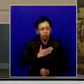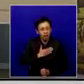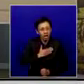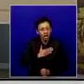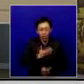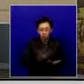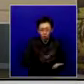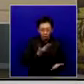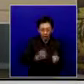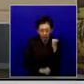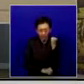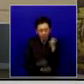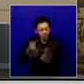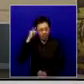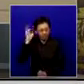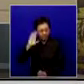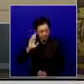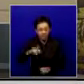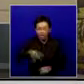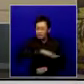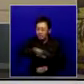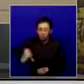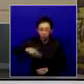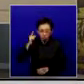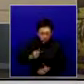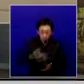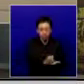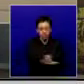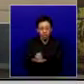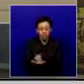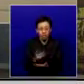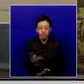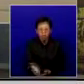นจนทุกคนต้องช่วยกันท่